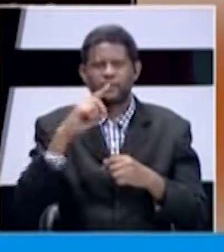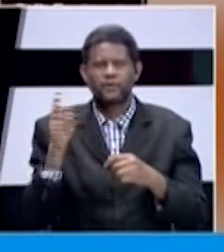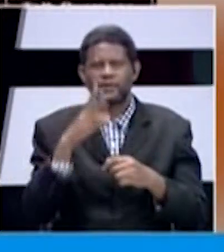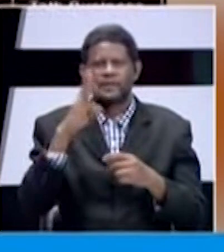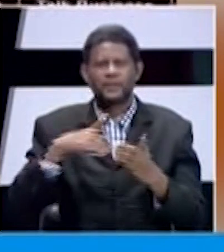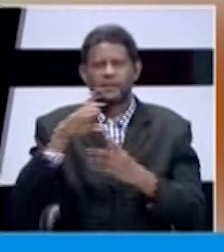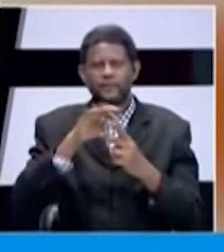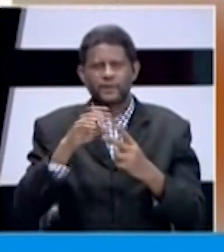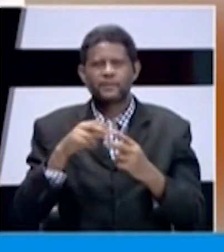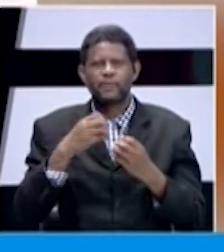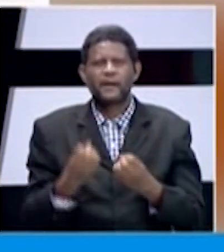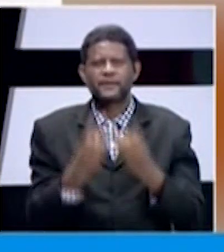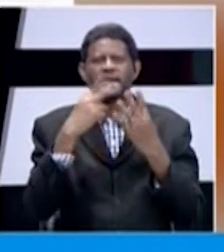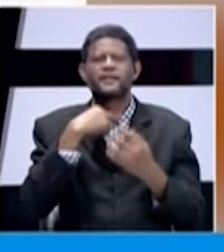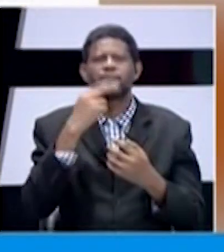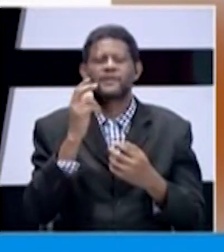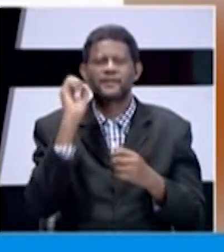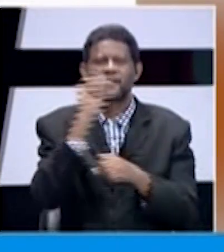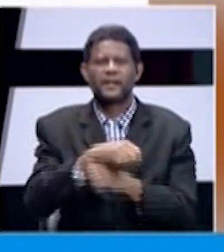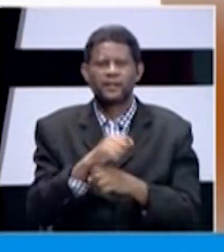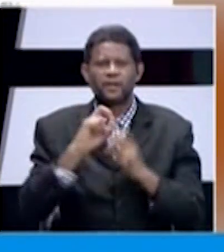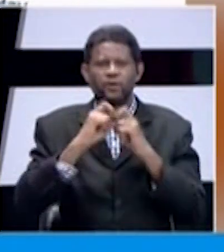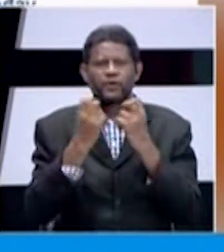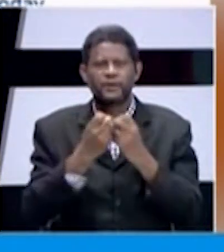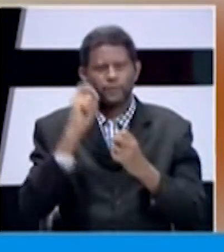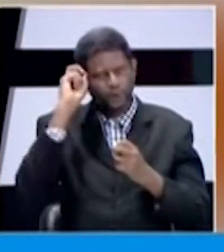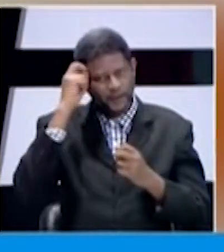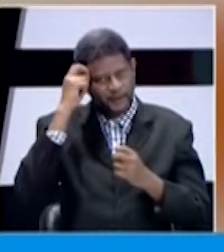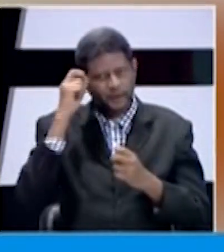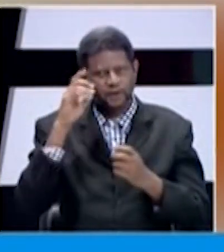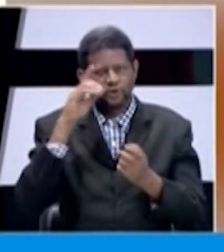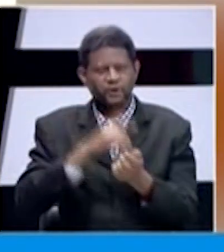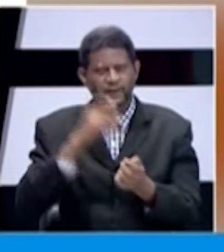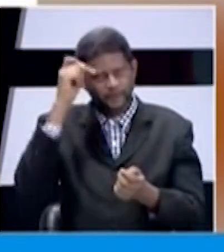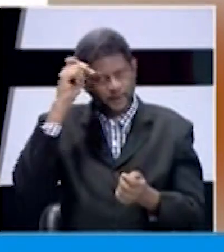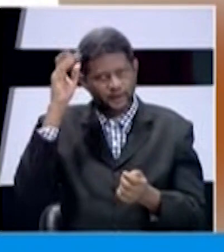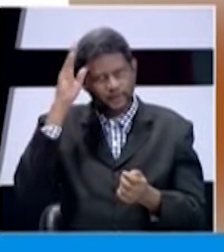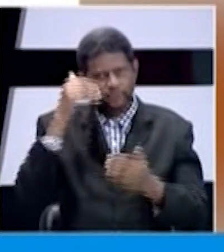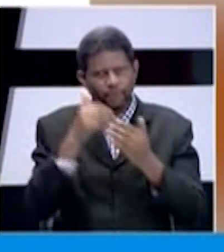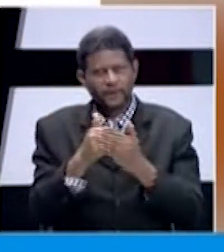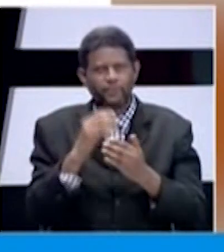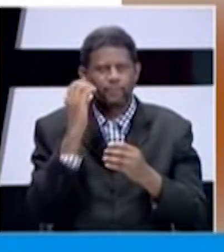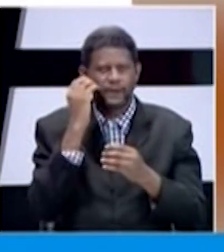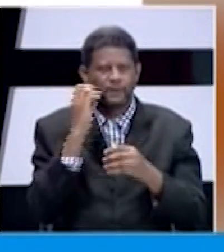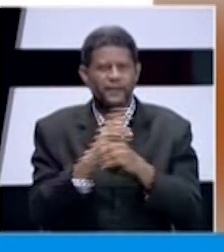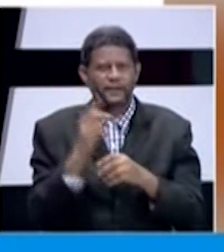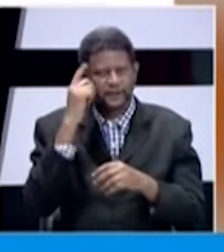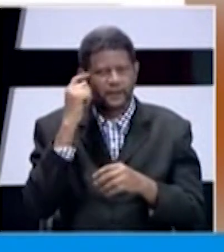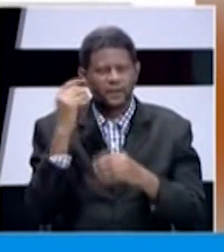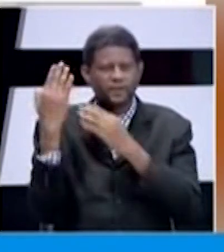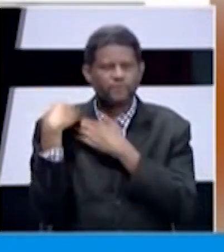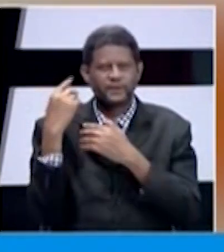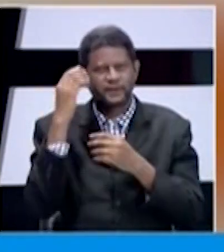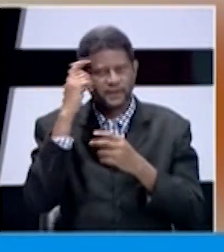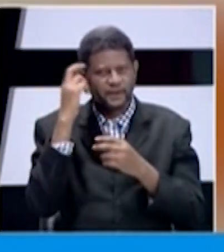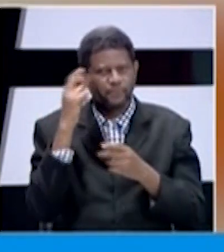تگراي بابز حادمص سعره ودو حزوا ويان حارنت تگراي حوحات الدكتور دبرتسين بمقراب بيت مخره تگراي شمت رئيس محدار